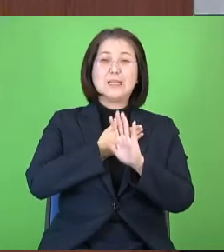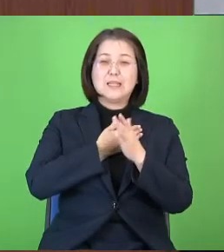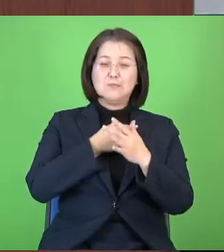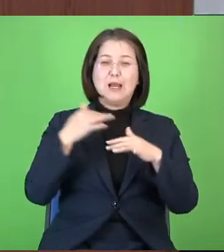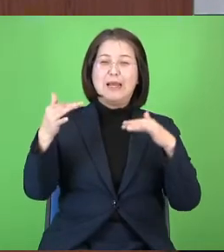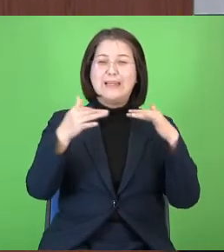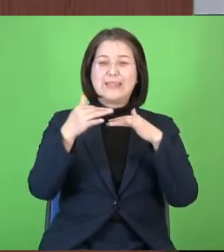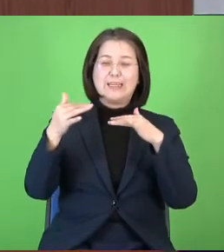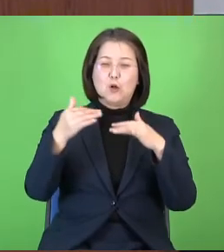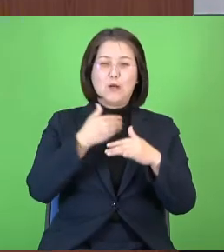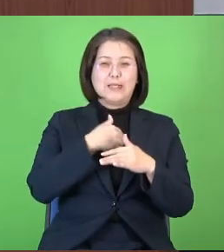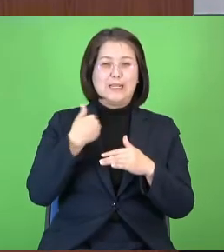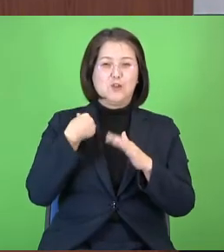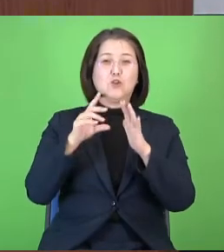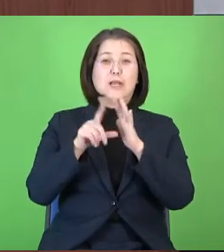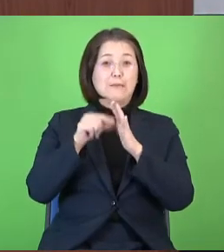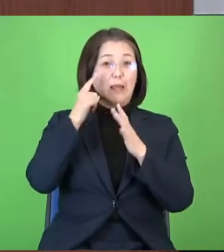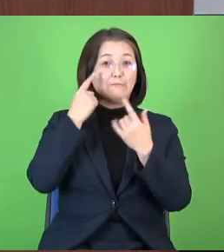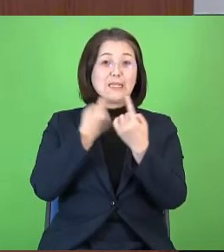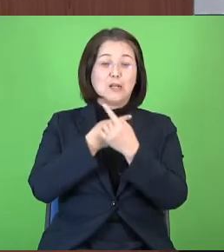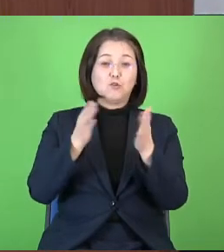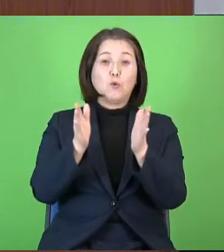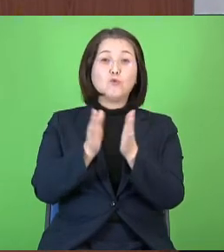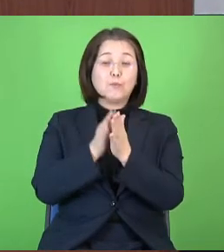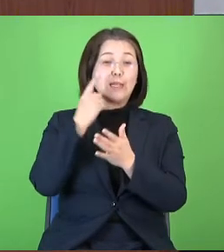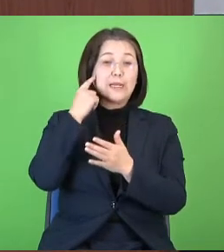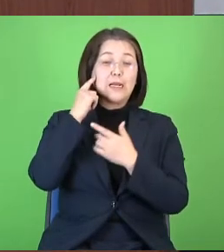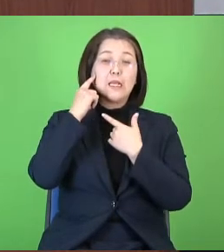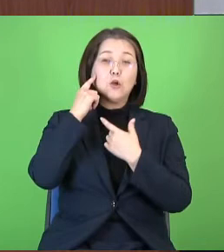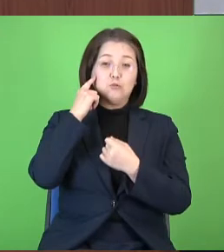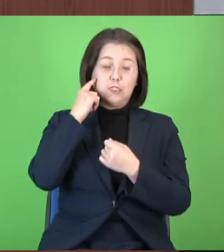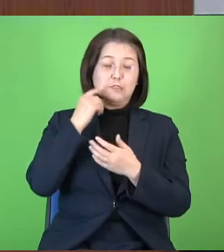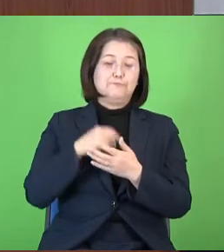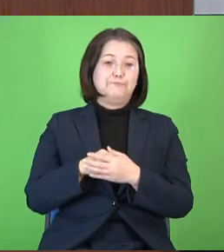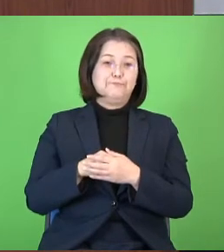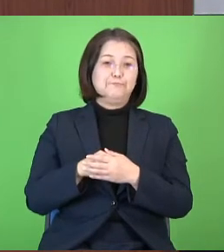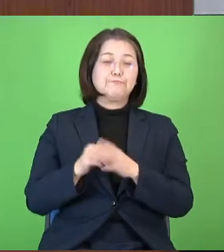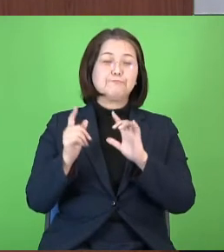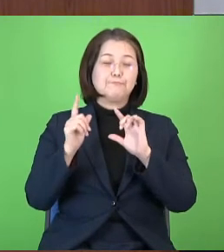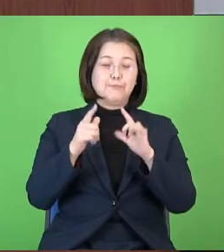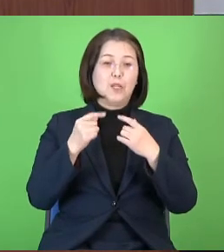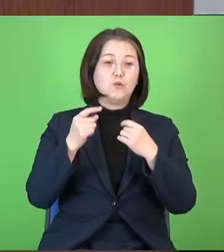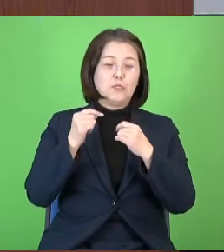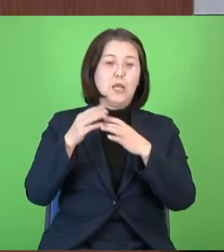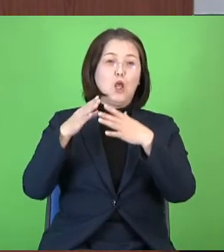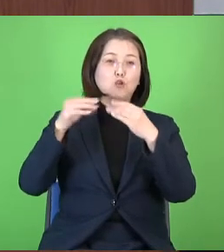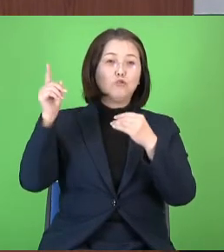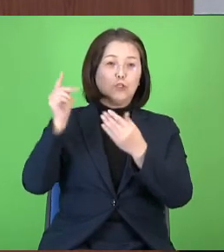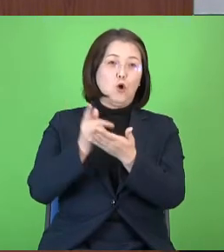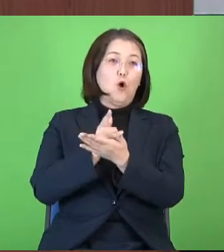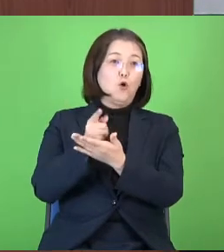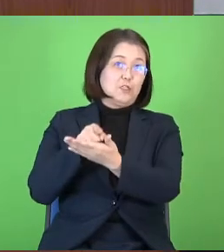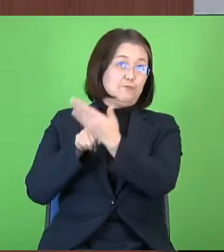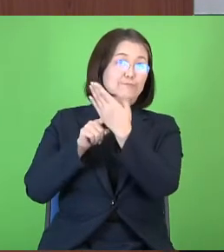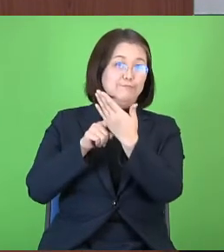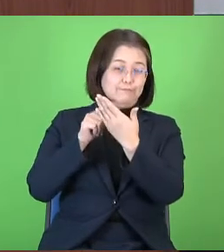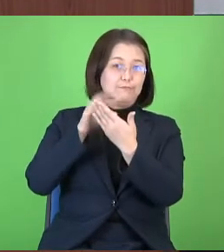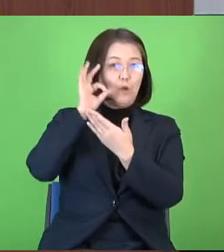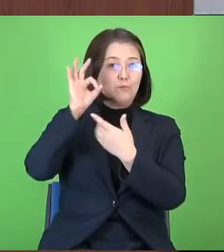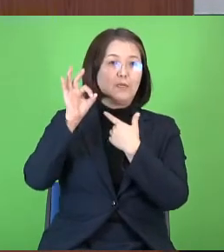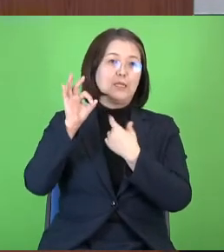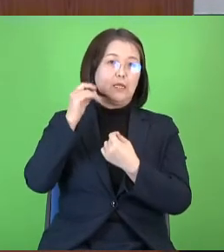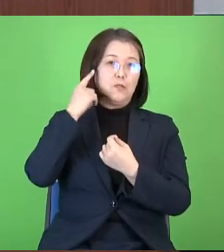付状況が違うと思いますなかなか平行線なのでんですがまああの